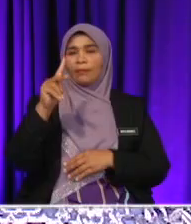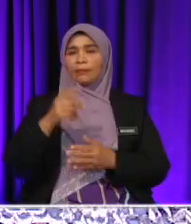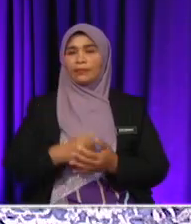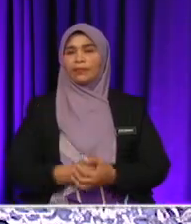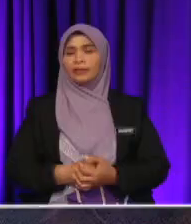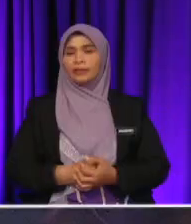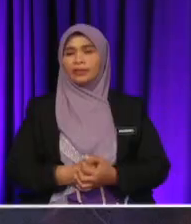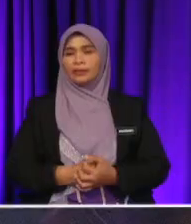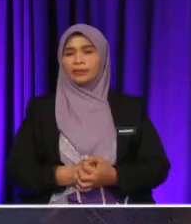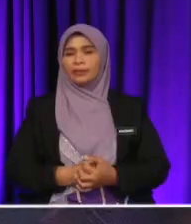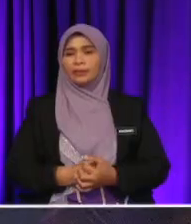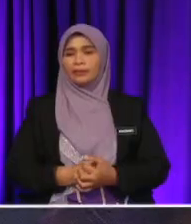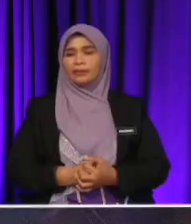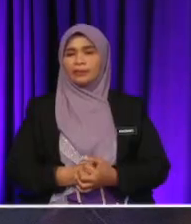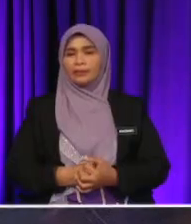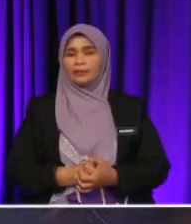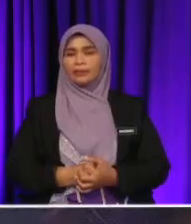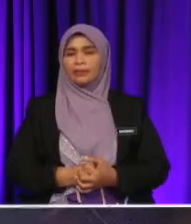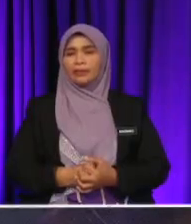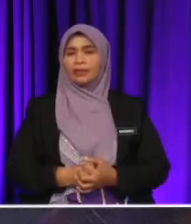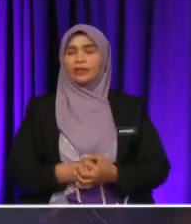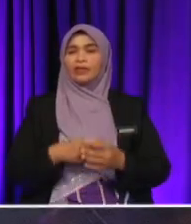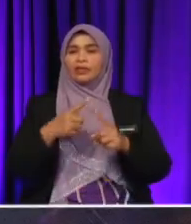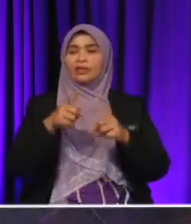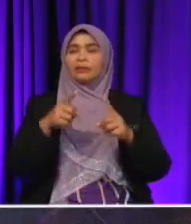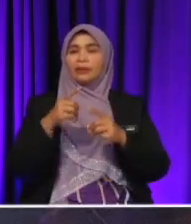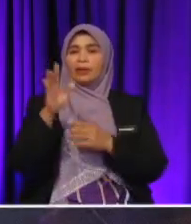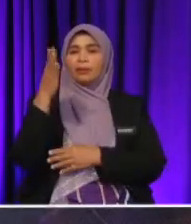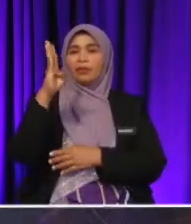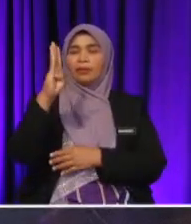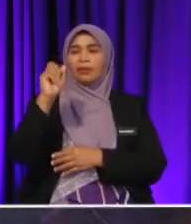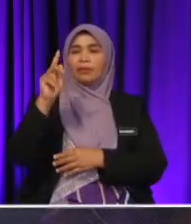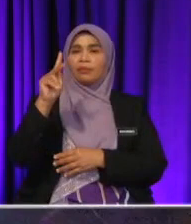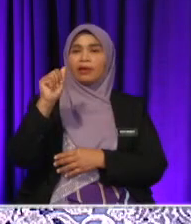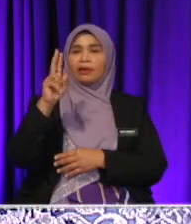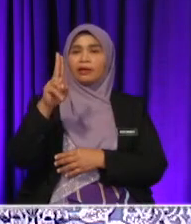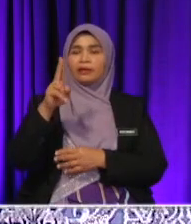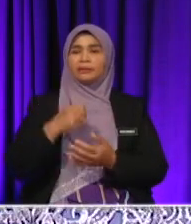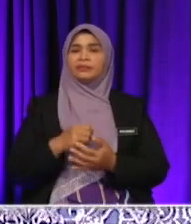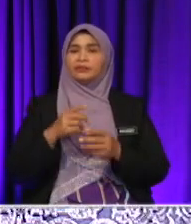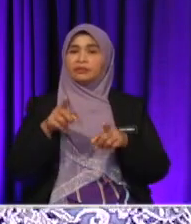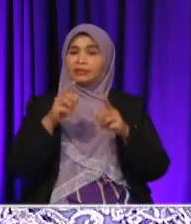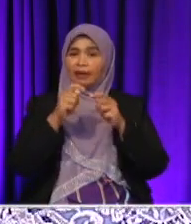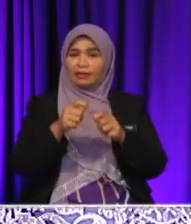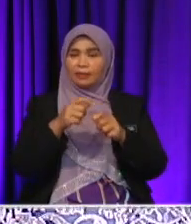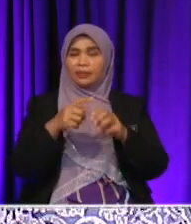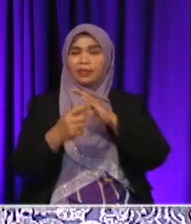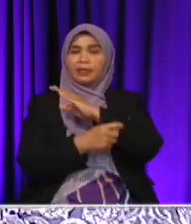lambung ombak di situlah rumah dia jadi untuk mengelak